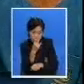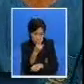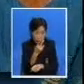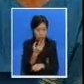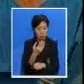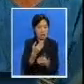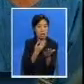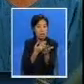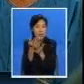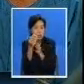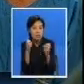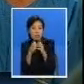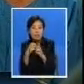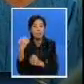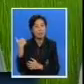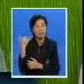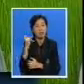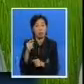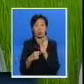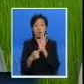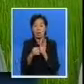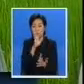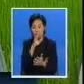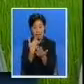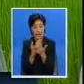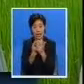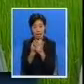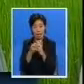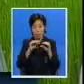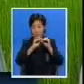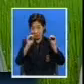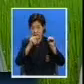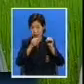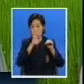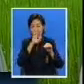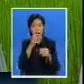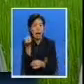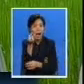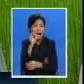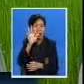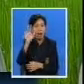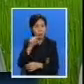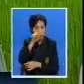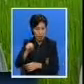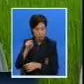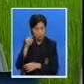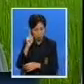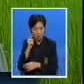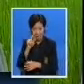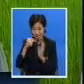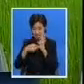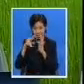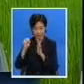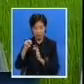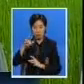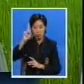วงนี้ราคาอ้างอิงเนี่ยออกมารู้สึกว่าข้าว 5% ต้องชดเชย 1,534 บาท ครับ ข้